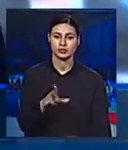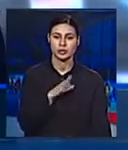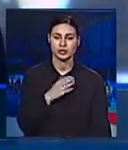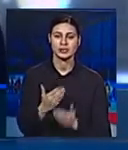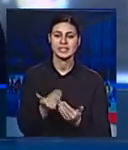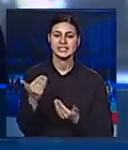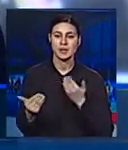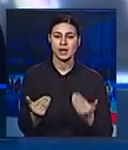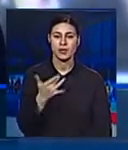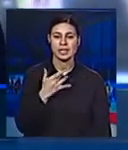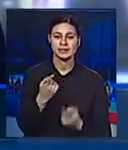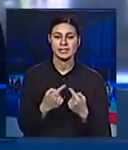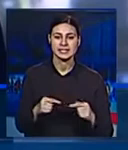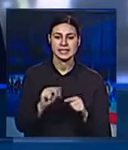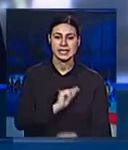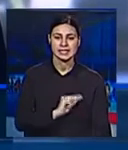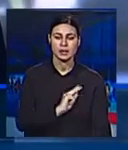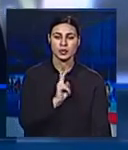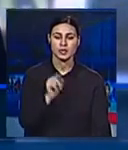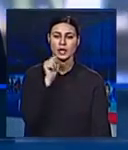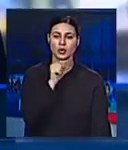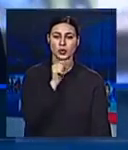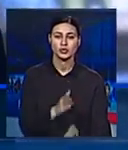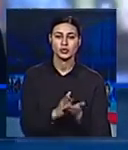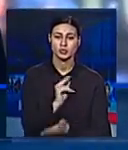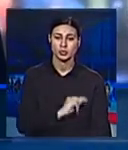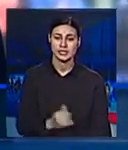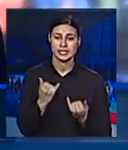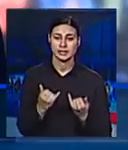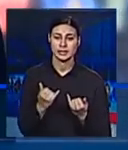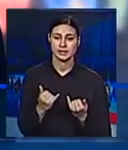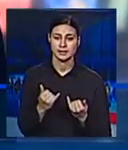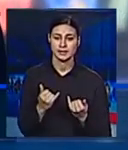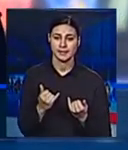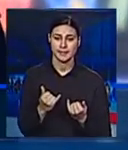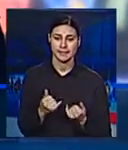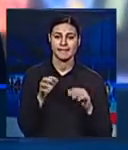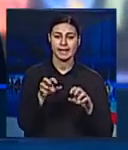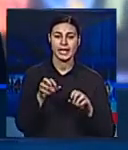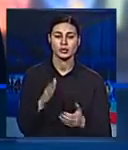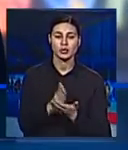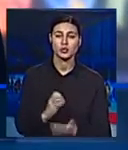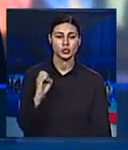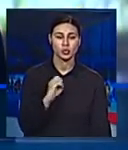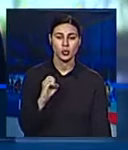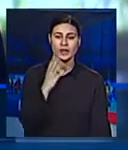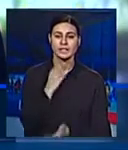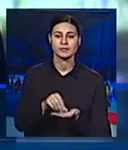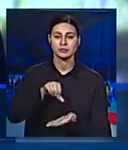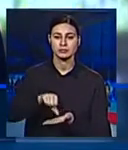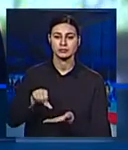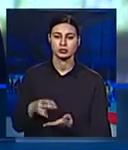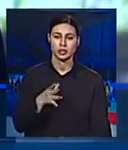სამხარეო ადმინისტრაციები, რომლებიც თა ეკონომიკური ფუნქცია დღეს ფაქტიურად ლეგალურ დონეზე არის ნულოვანი, მათი როლი უნდა